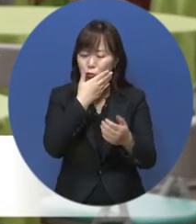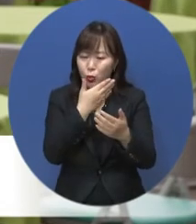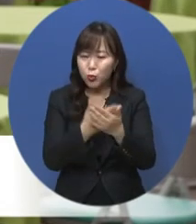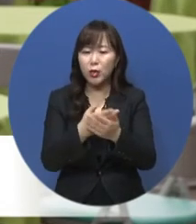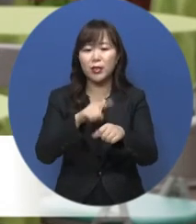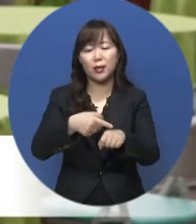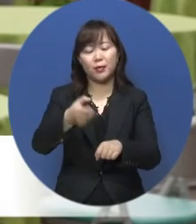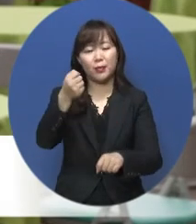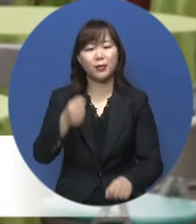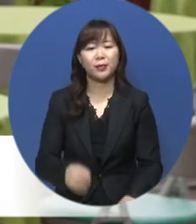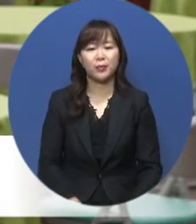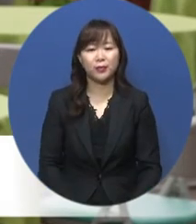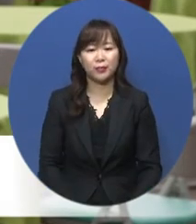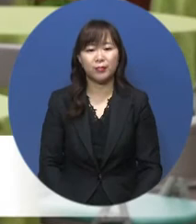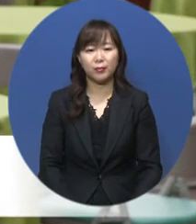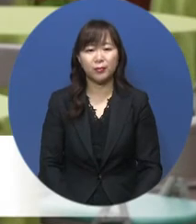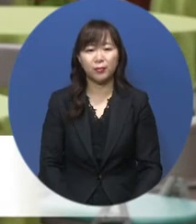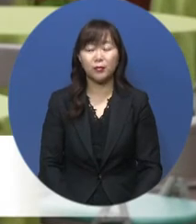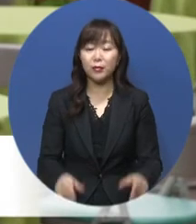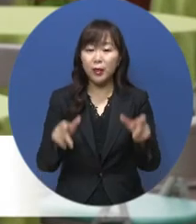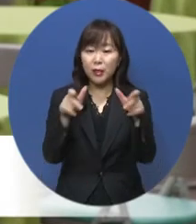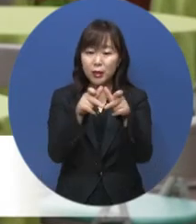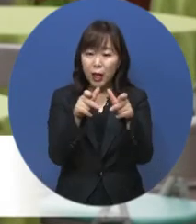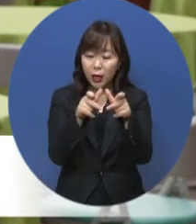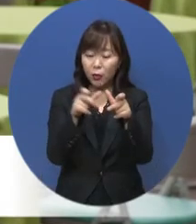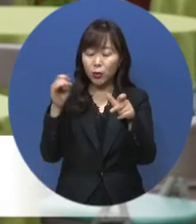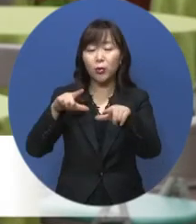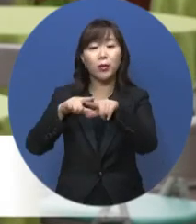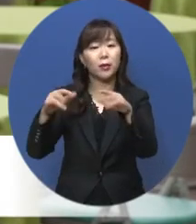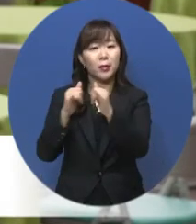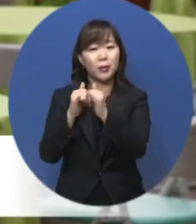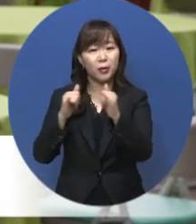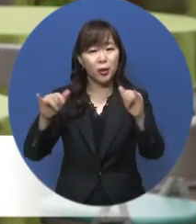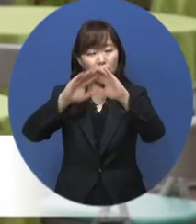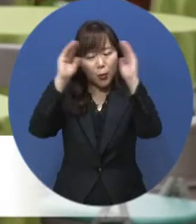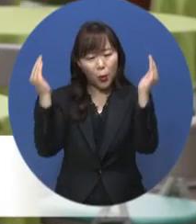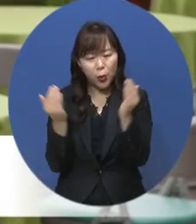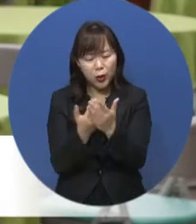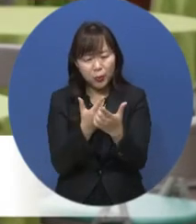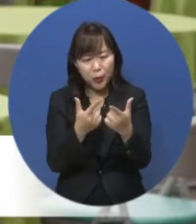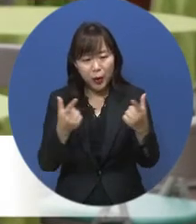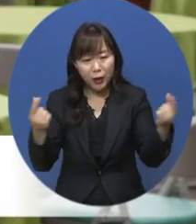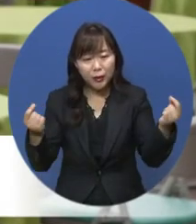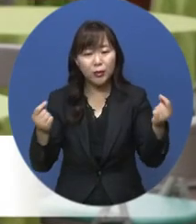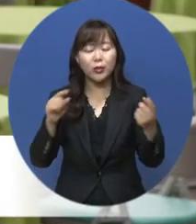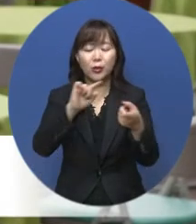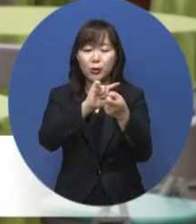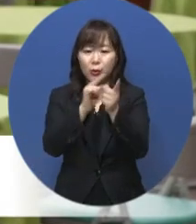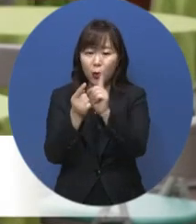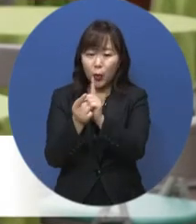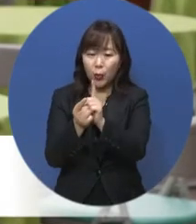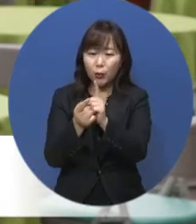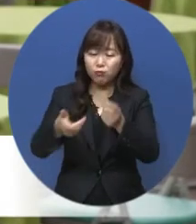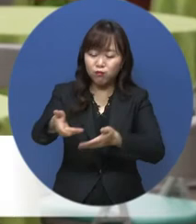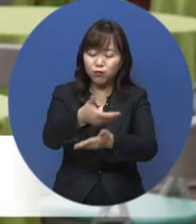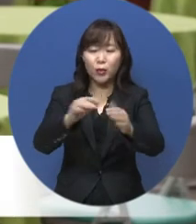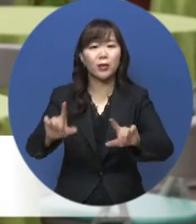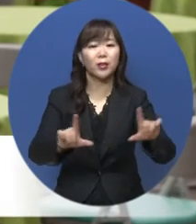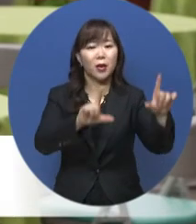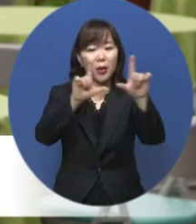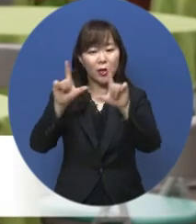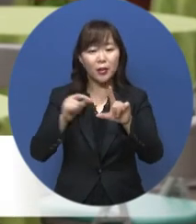귀한 시간이었습니다. 장애인과 비장애인이 모두가 하나 되어 서로 어울려서